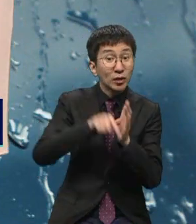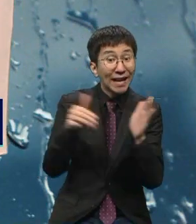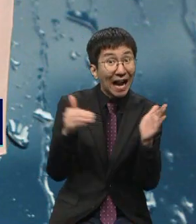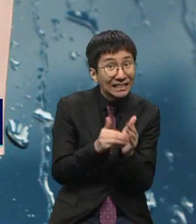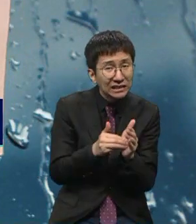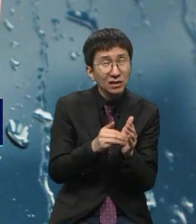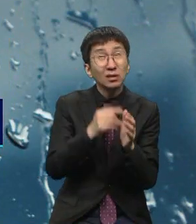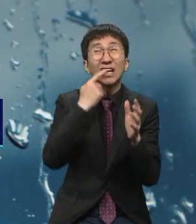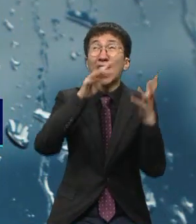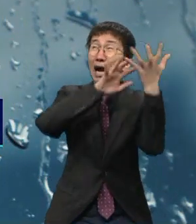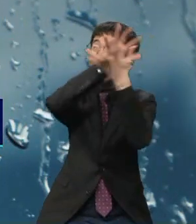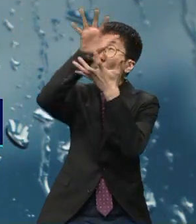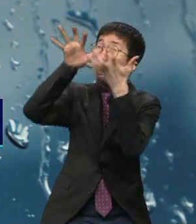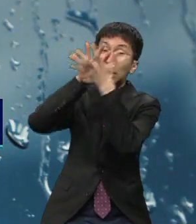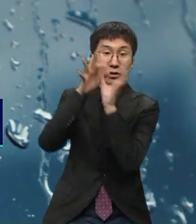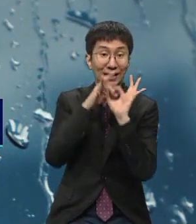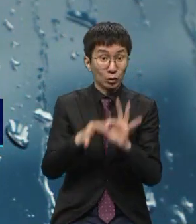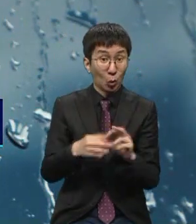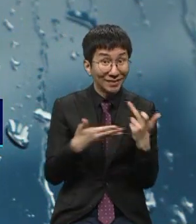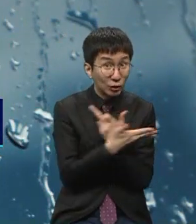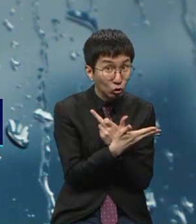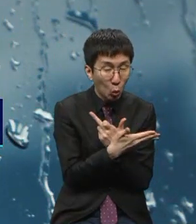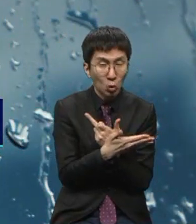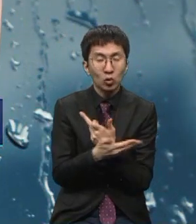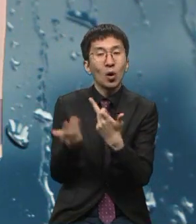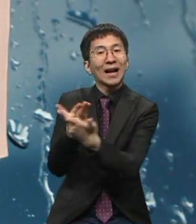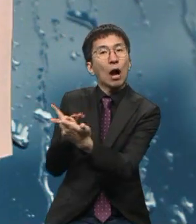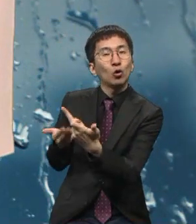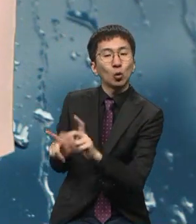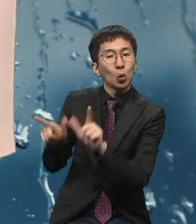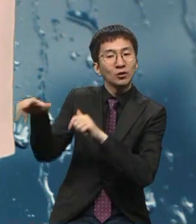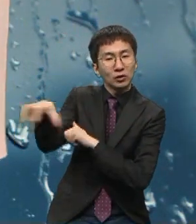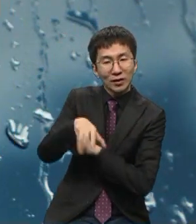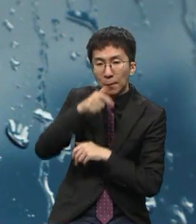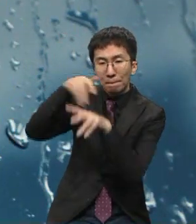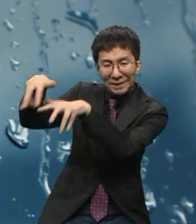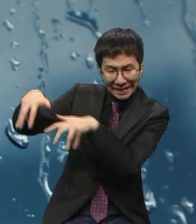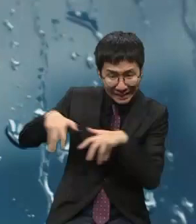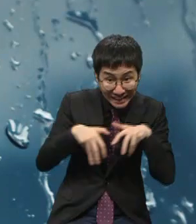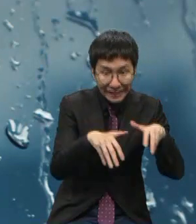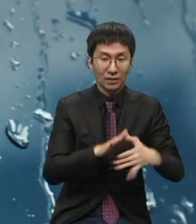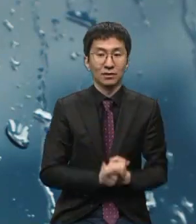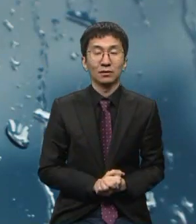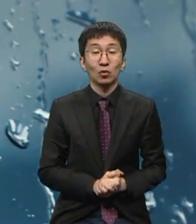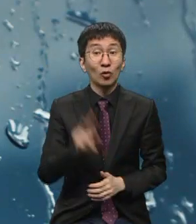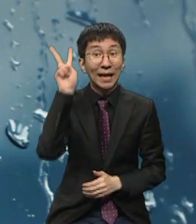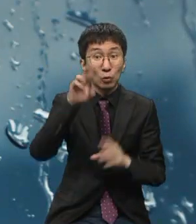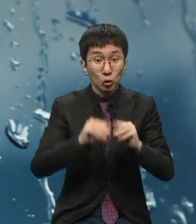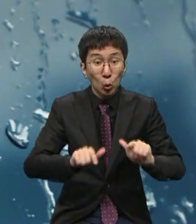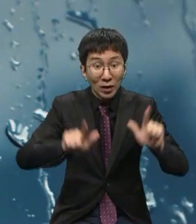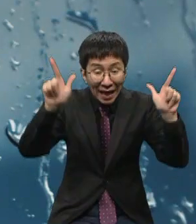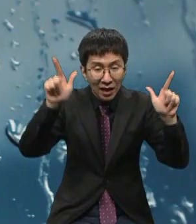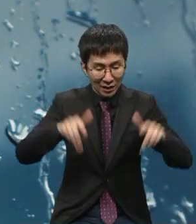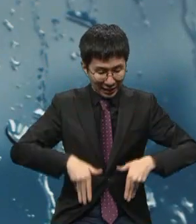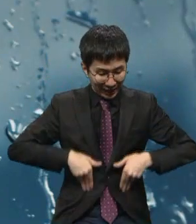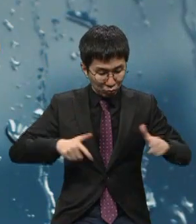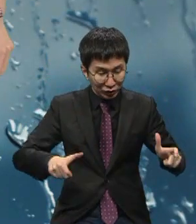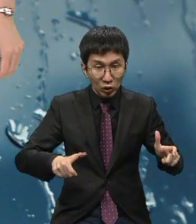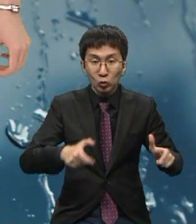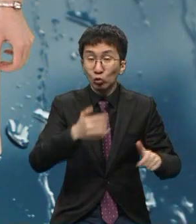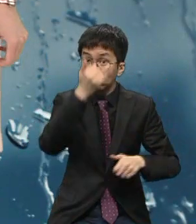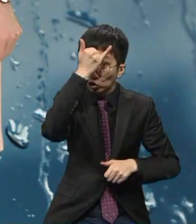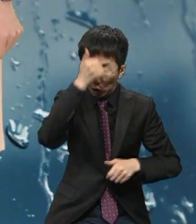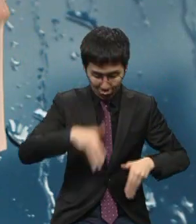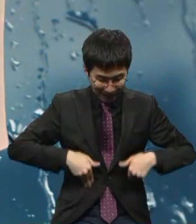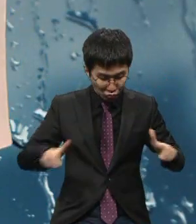모레까지는 날이 흐린 가운데 제주도와 강원 영동 지역에는 비 소식이 잦은데요. 또 모레 토요일에는 남부지방과